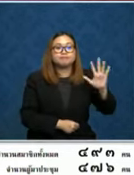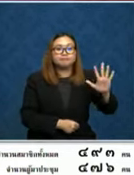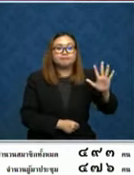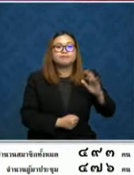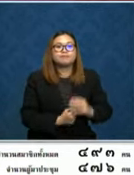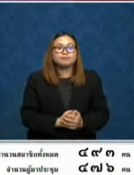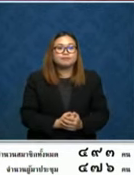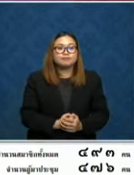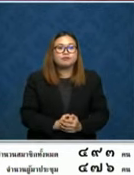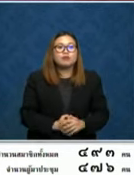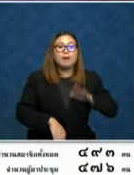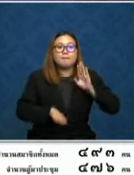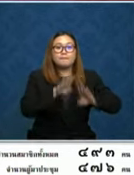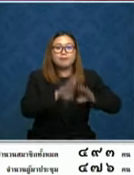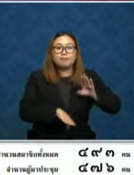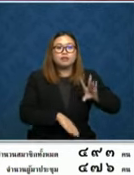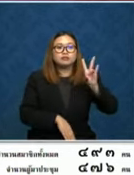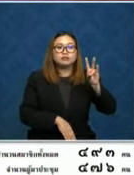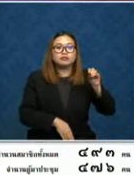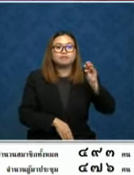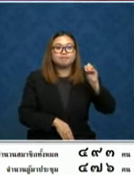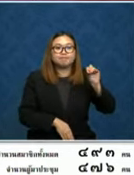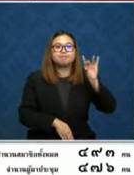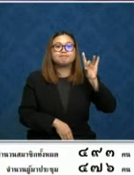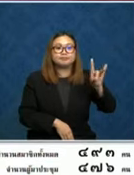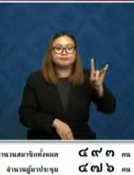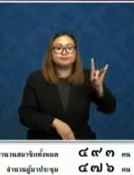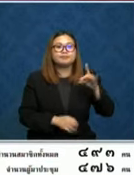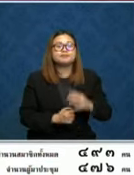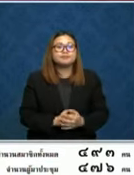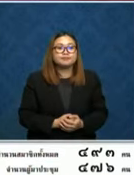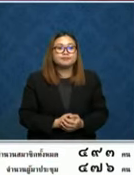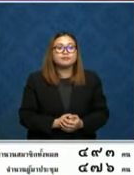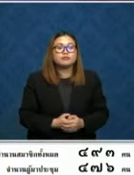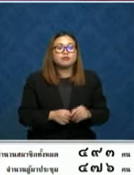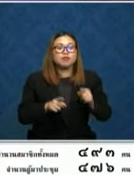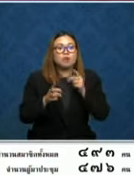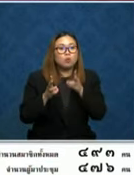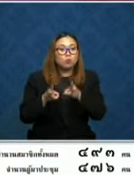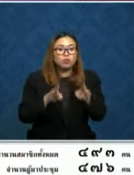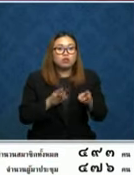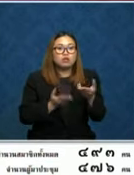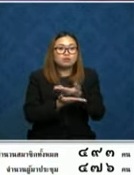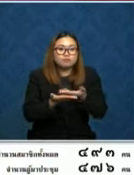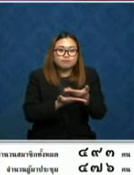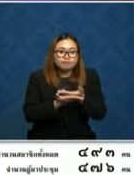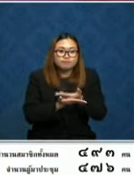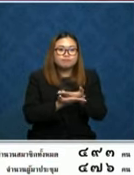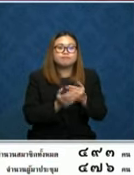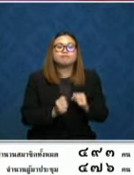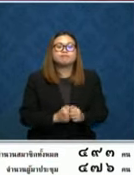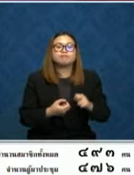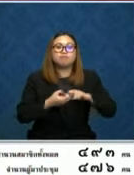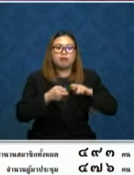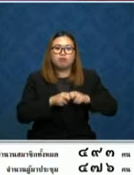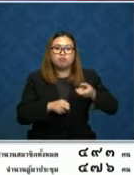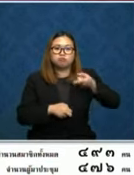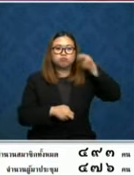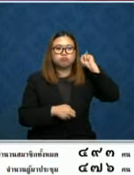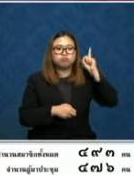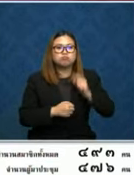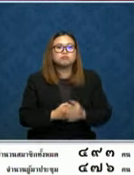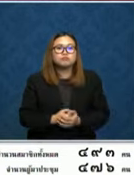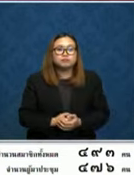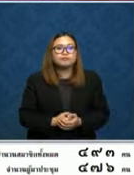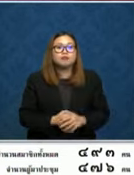ธานประมาณ78เรื่องเท่านั้นด้วยสถิติแล้วก็กระบวนการวินิจฉัยที่ล่าช้านะครับก็เลยทำให้การจัด